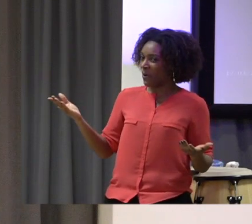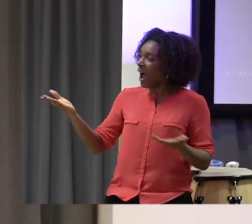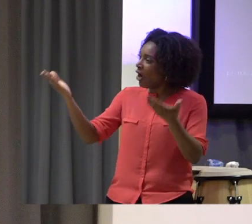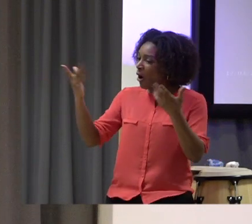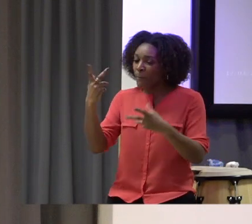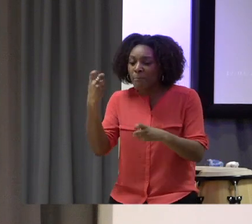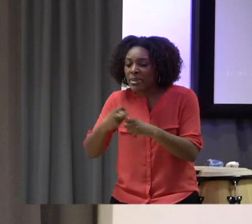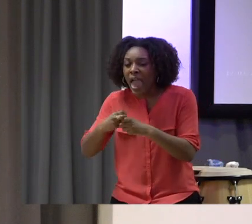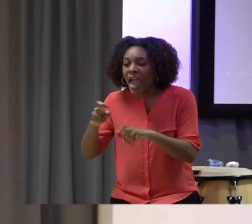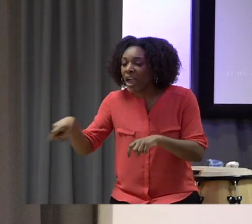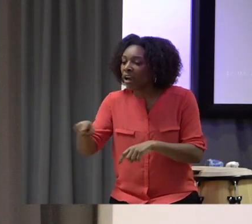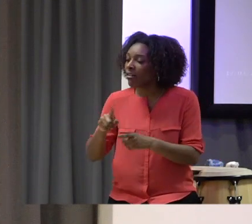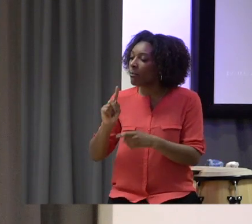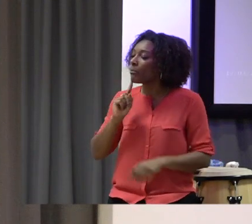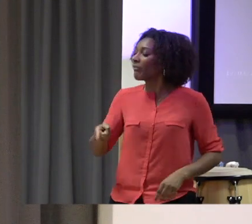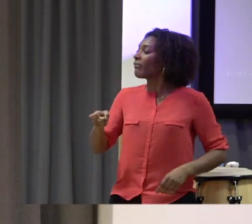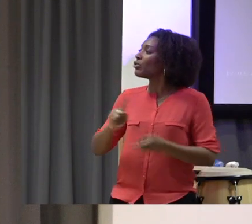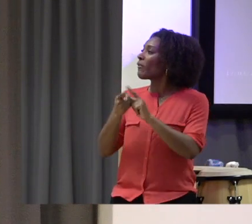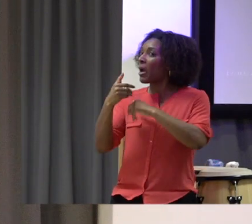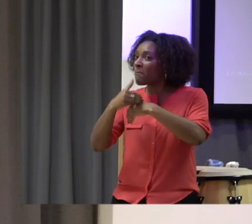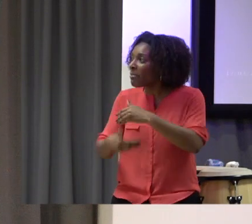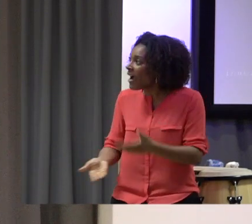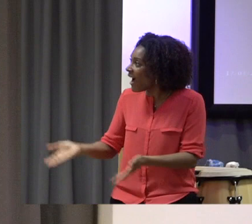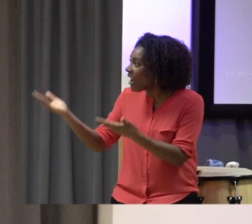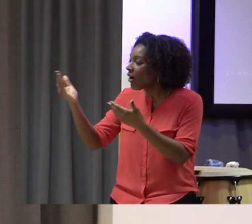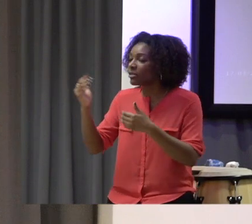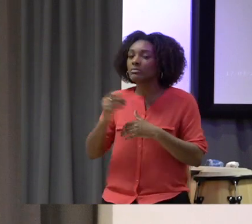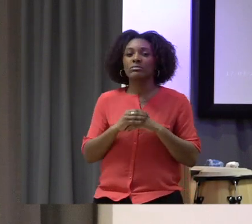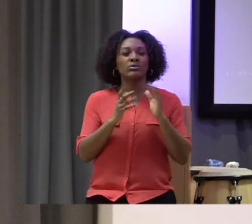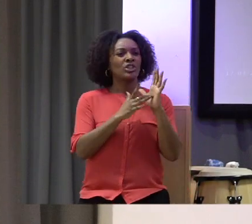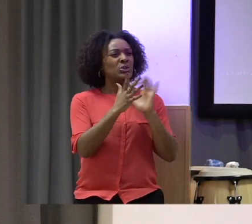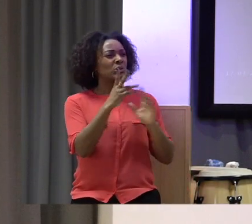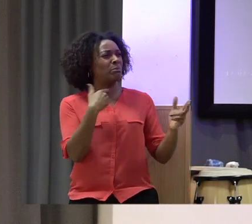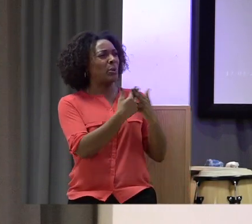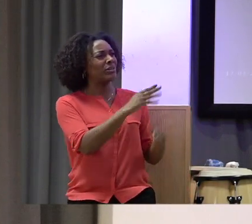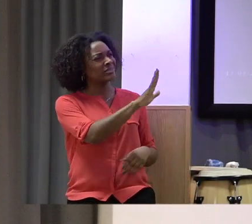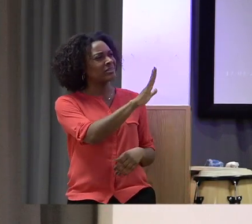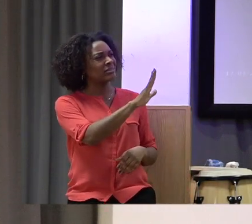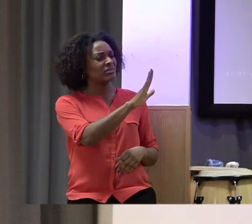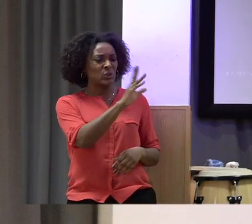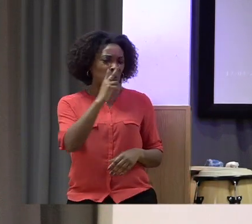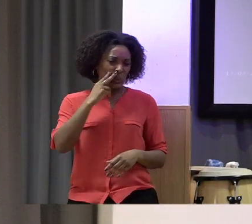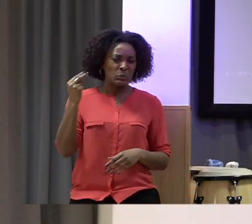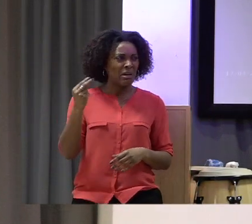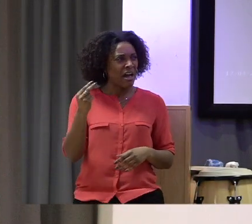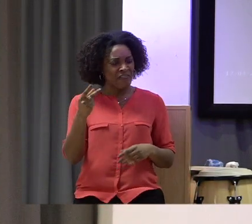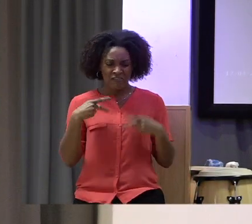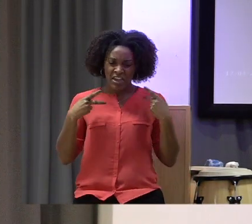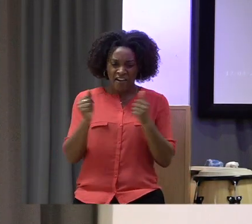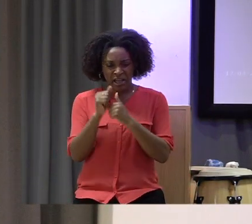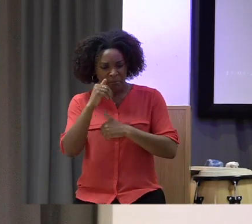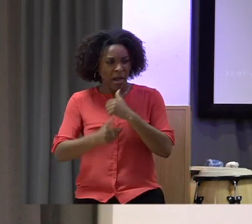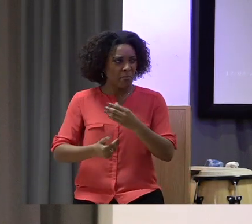ordonne que ces pierres deviennent des pains. » Jésus répondit, « Il est écrit, l'homme ne vivra pas de pain